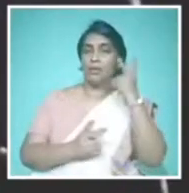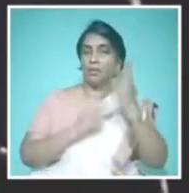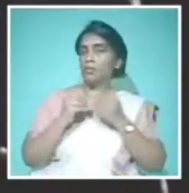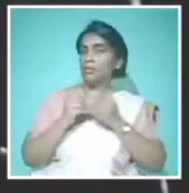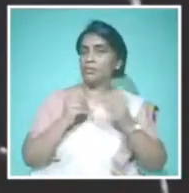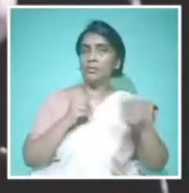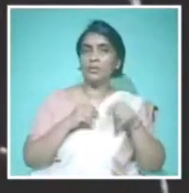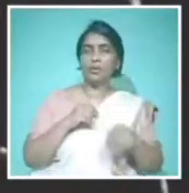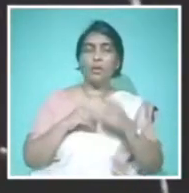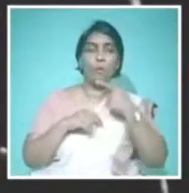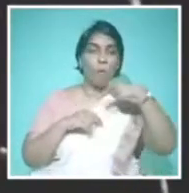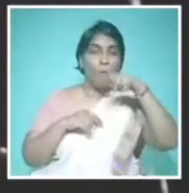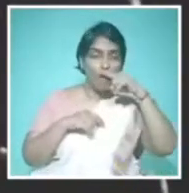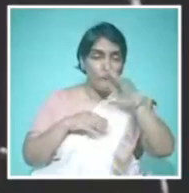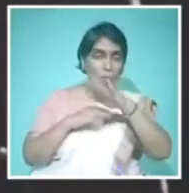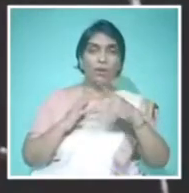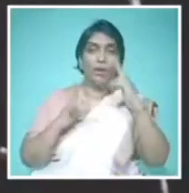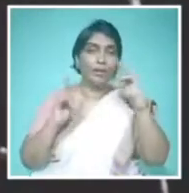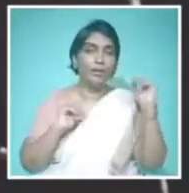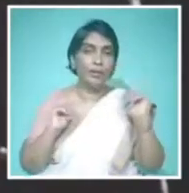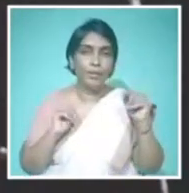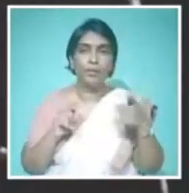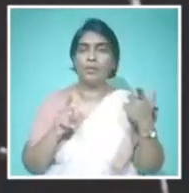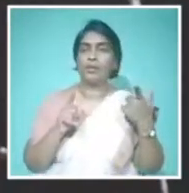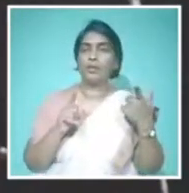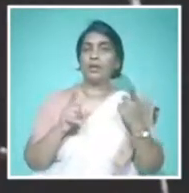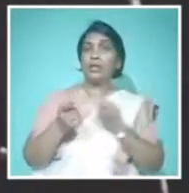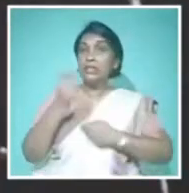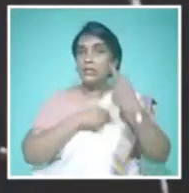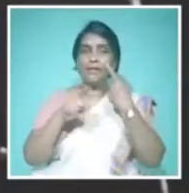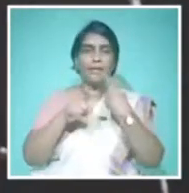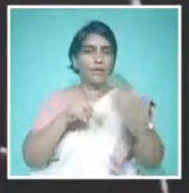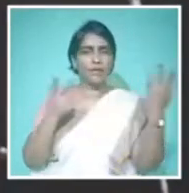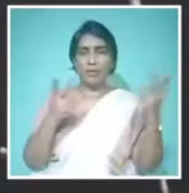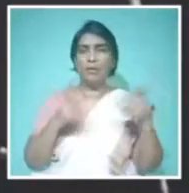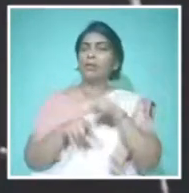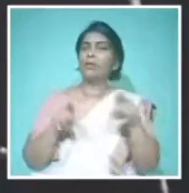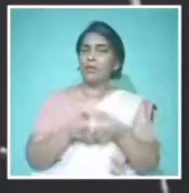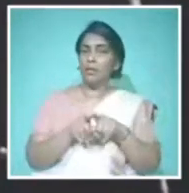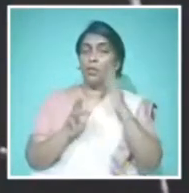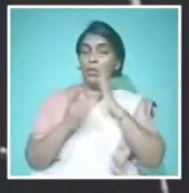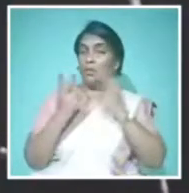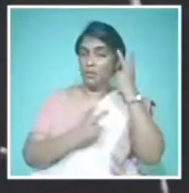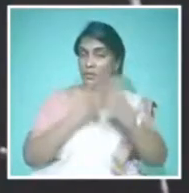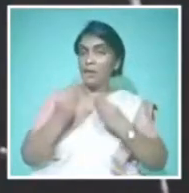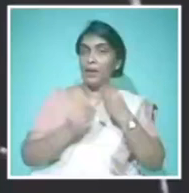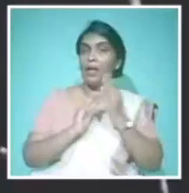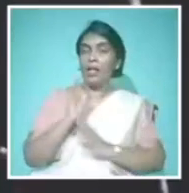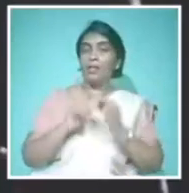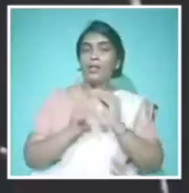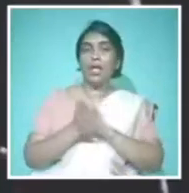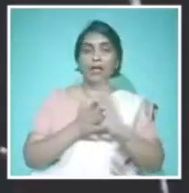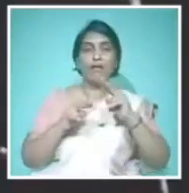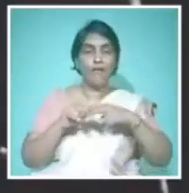විදියට මේ මුහුදු වෙරළයි නුවර එළියයි මේ මාකට් කරලා විතරක් හරියන්නේ නැහැ. ඒ නිසා සංචාරක අමාත්‍ය හරින්